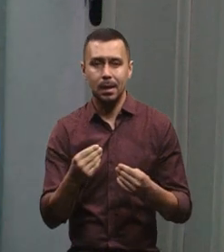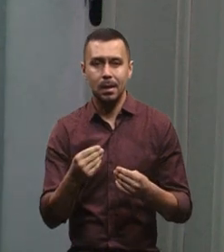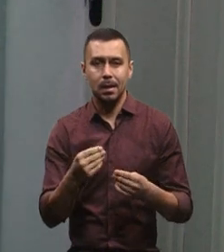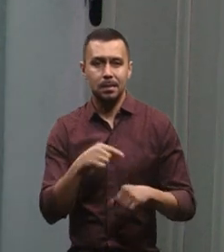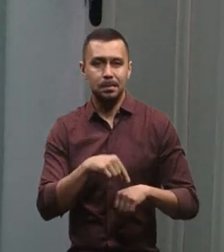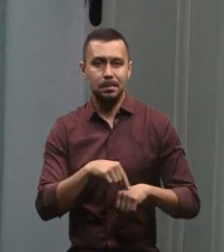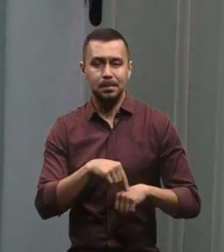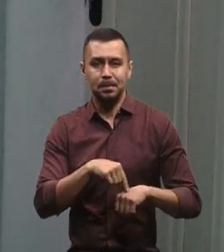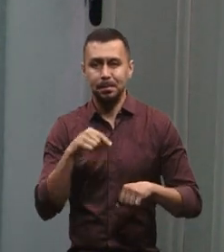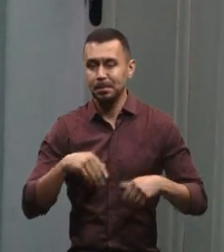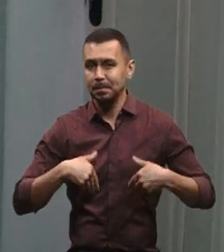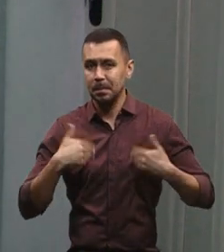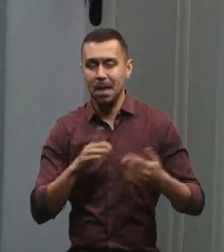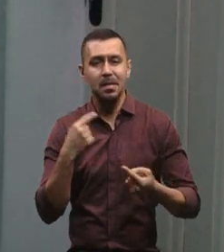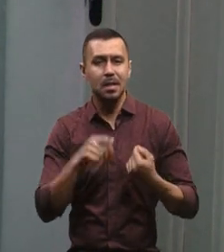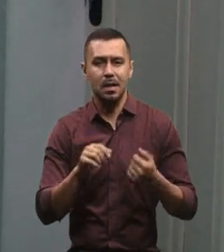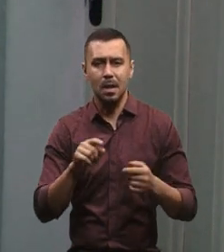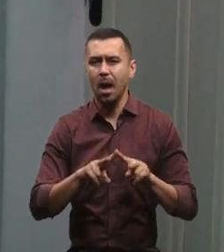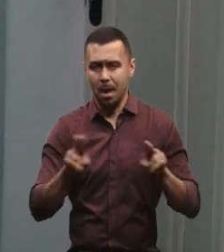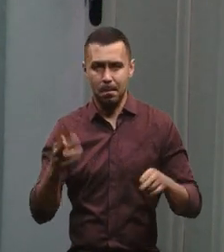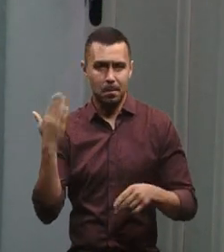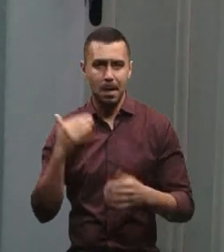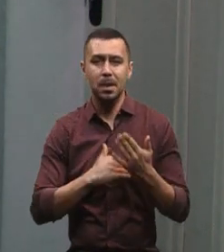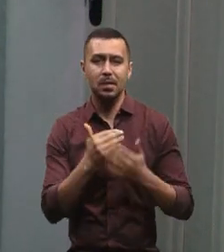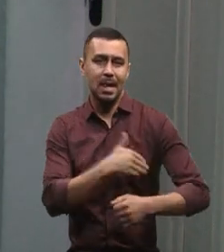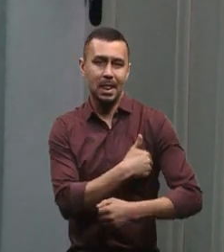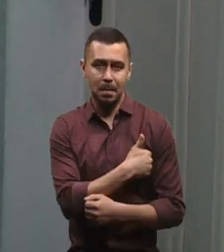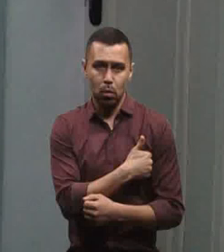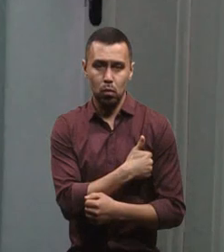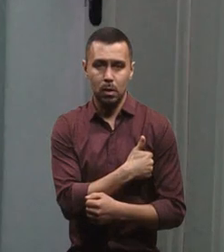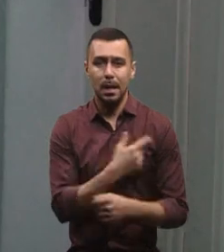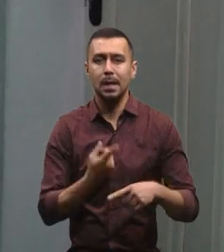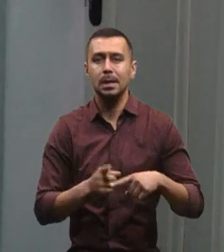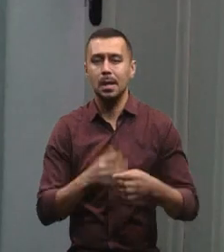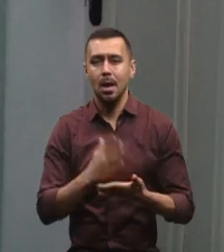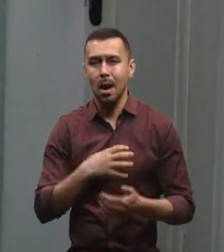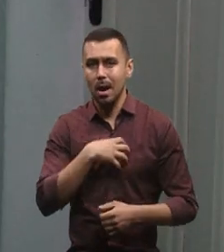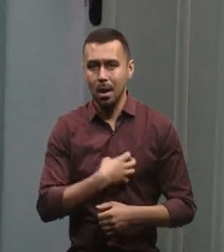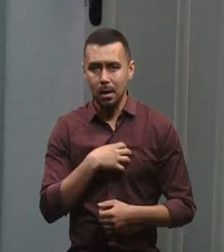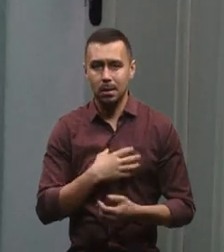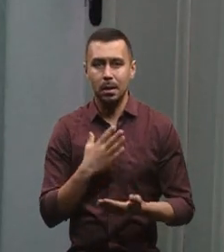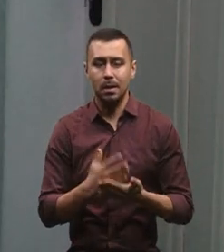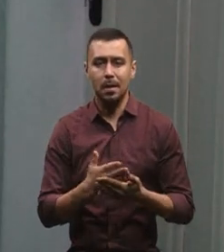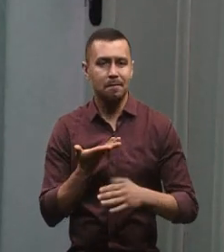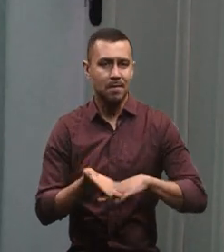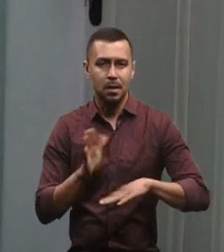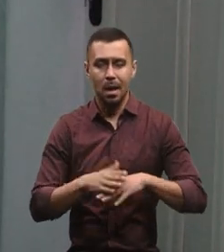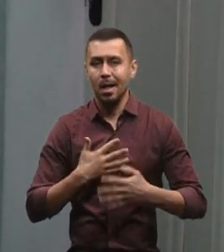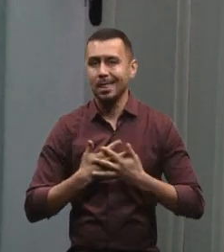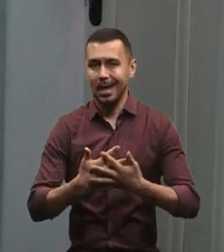не відрізняється суттєво від попередньої. Це є підвищення температури, це є кашель, це є утруднене